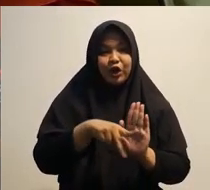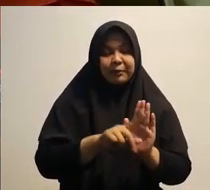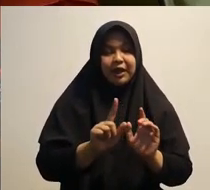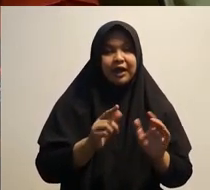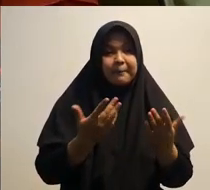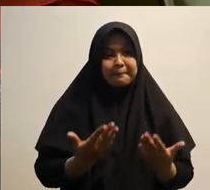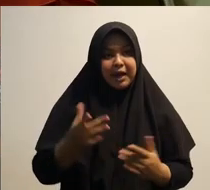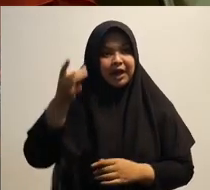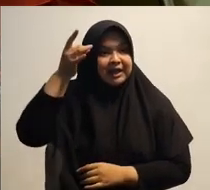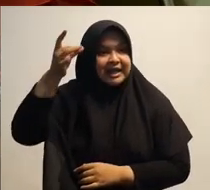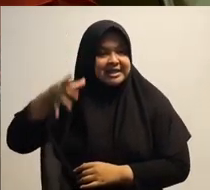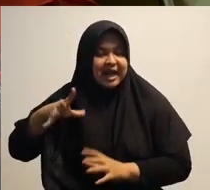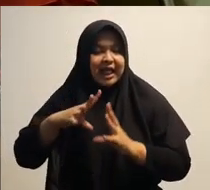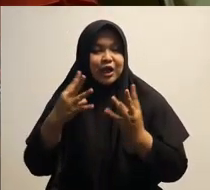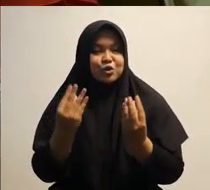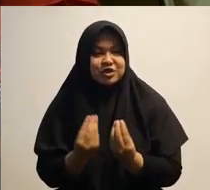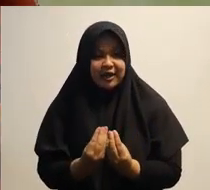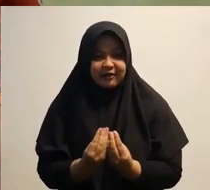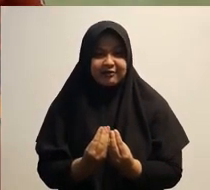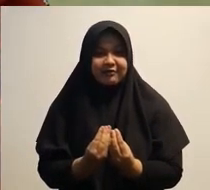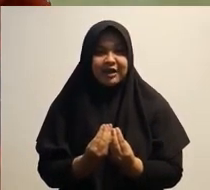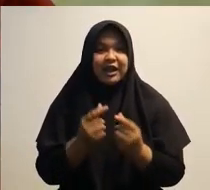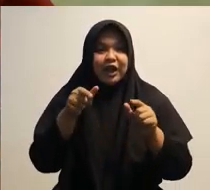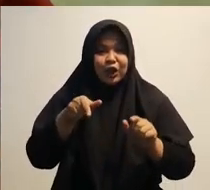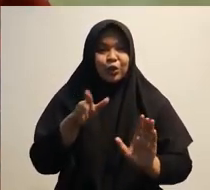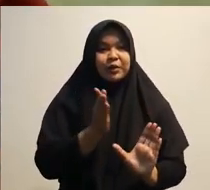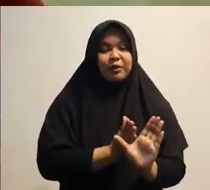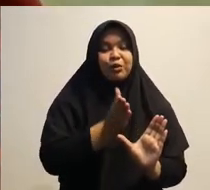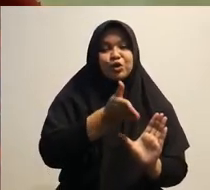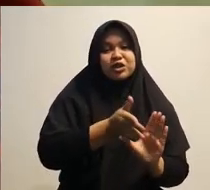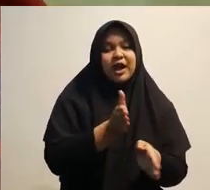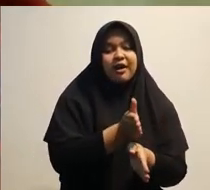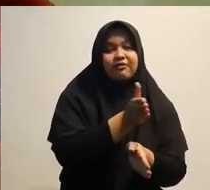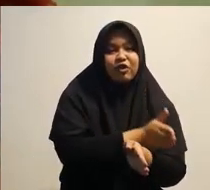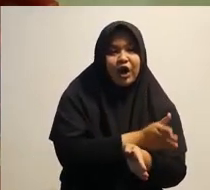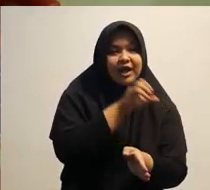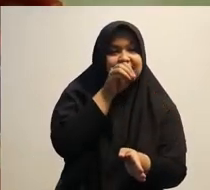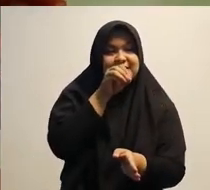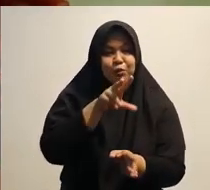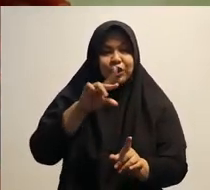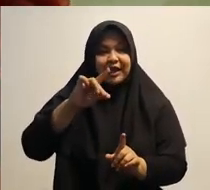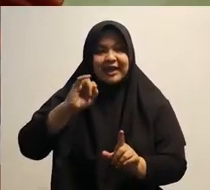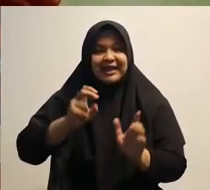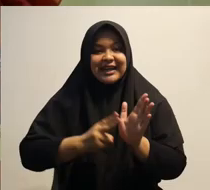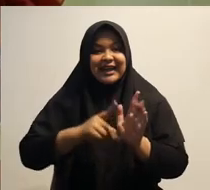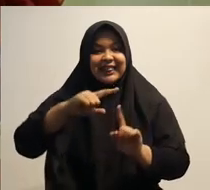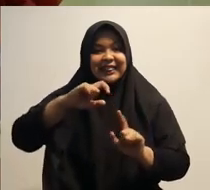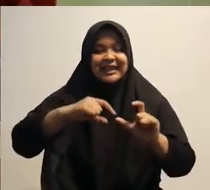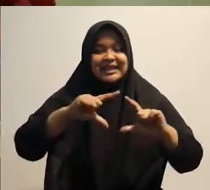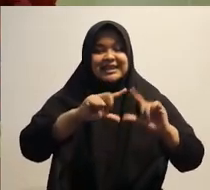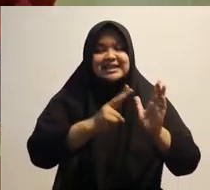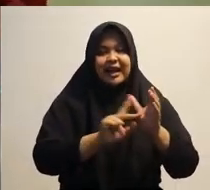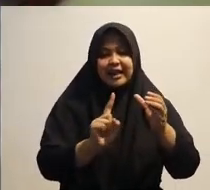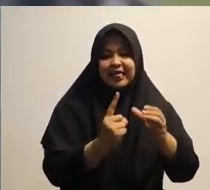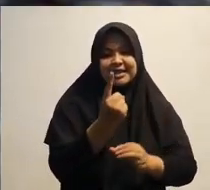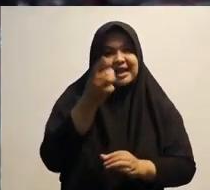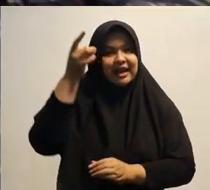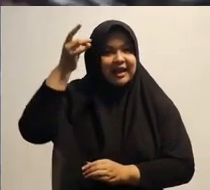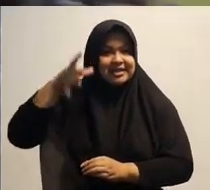programnya Desa Inklusi. Karena ini masih merupakan proyek awal, maka disebut rintisan